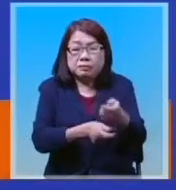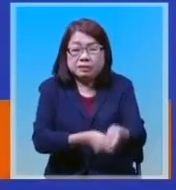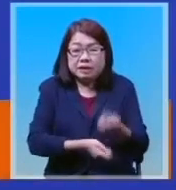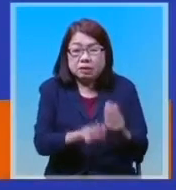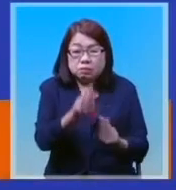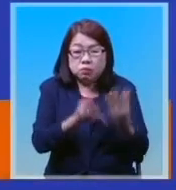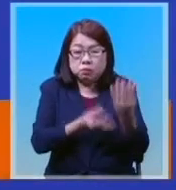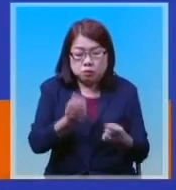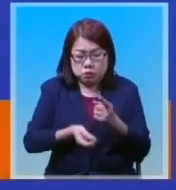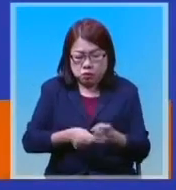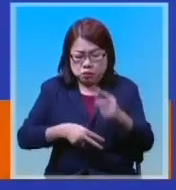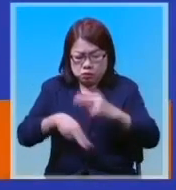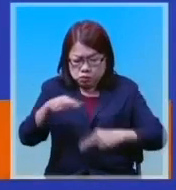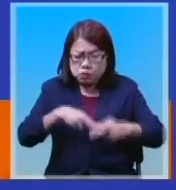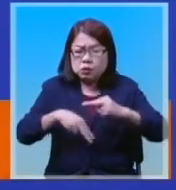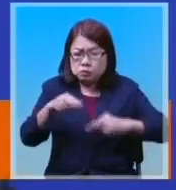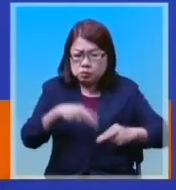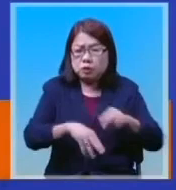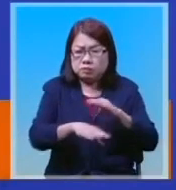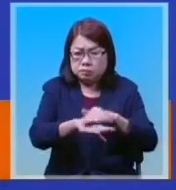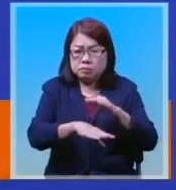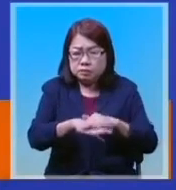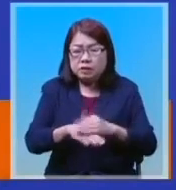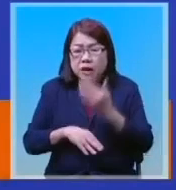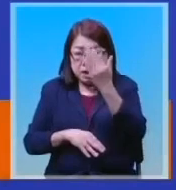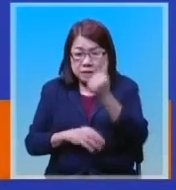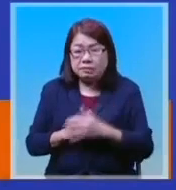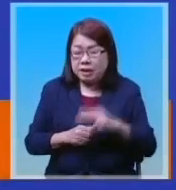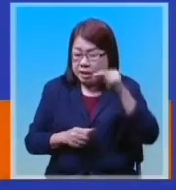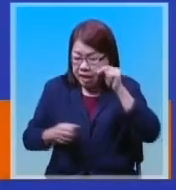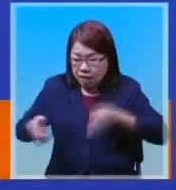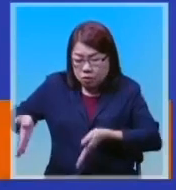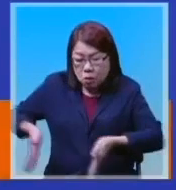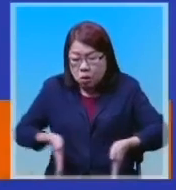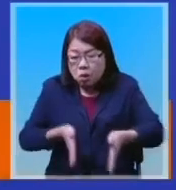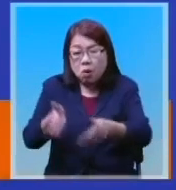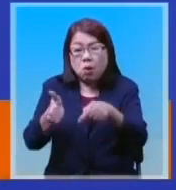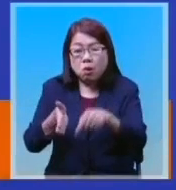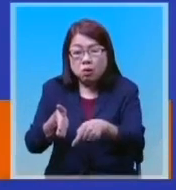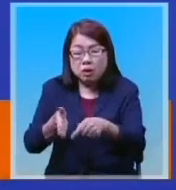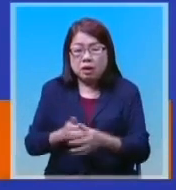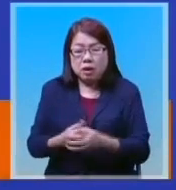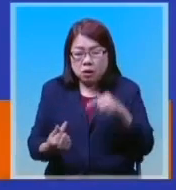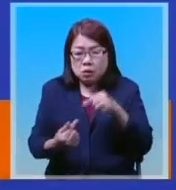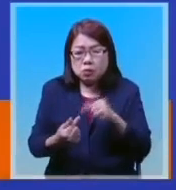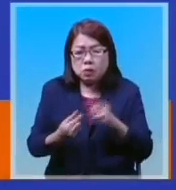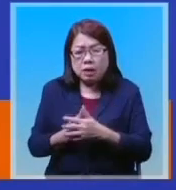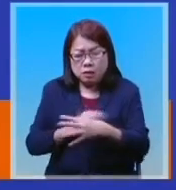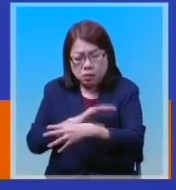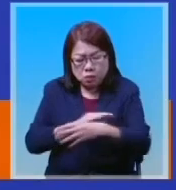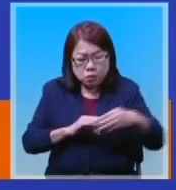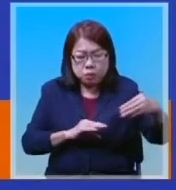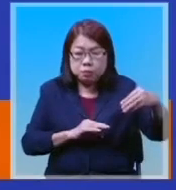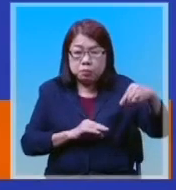มข้นเข้มงวดเพราะว่าน้ำที่ส่งจากระบบชลประทานออกมาเนี่ยจะใช้เฉพาะเรื่องของการส่งน้ำให้เ